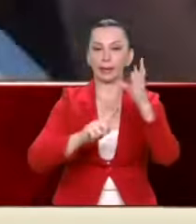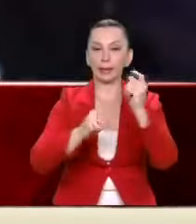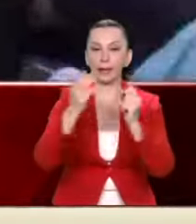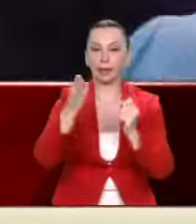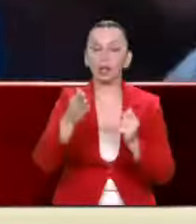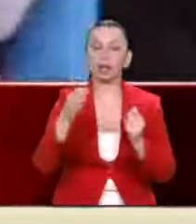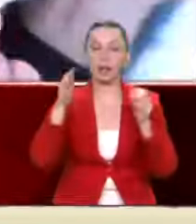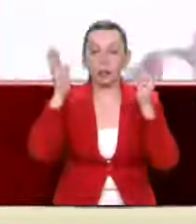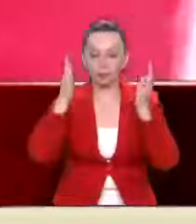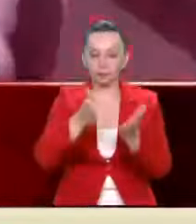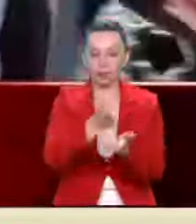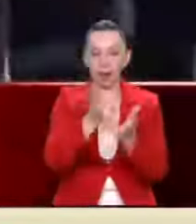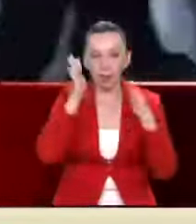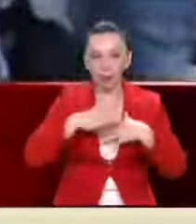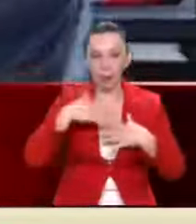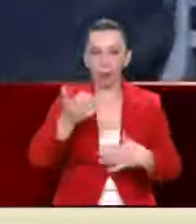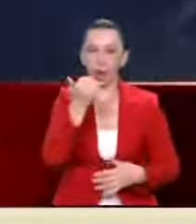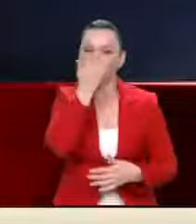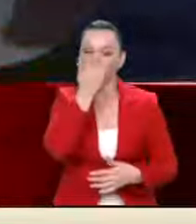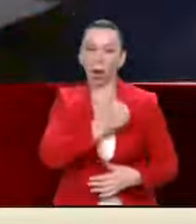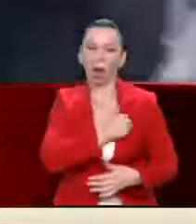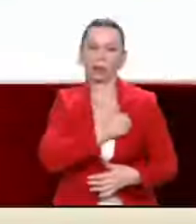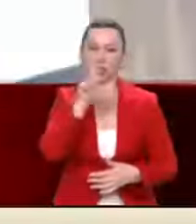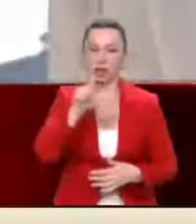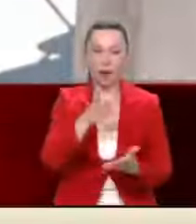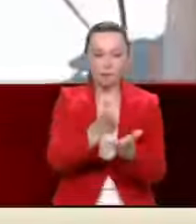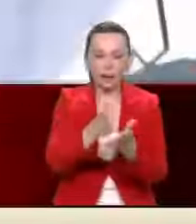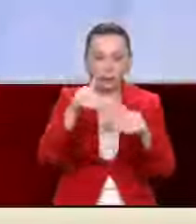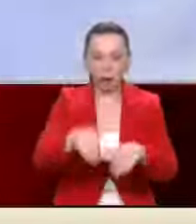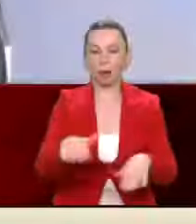cenaze namazı sonrasında Kanlıca mezarlığında defnedildi. Ayak ucunu alın.